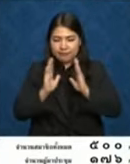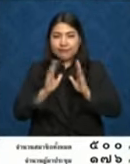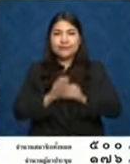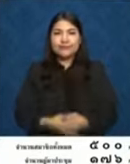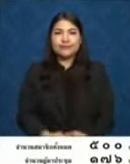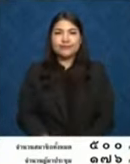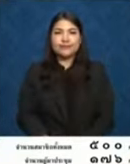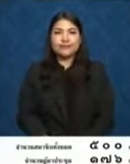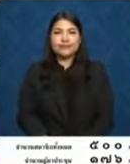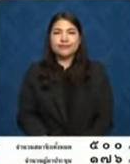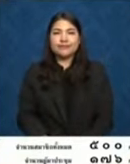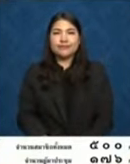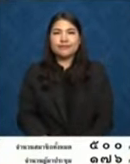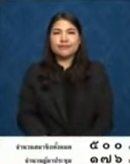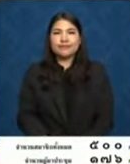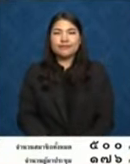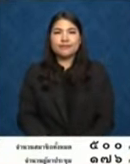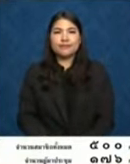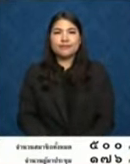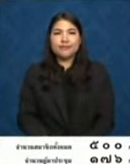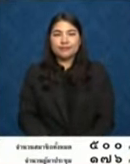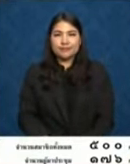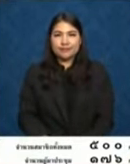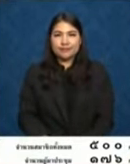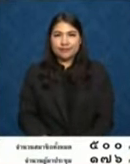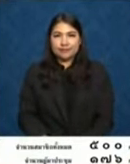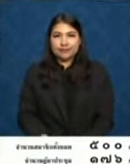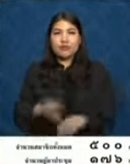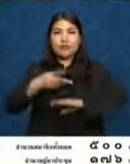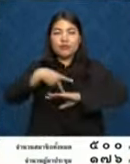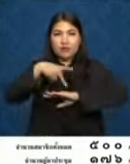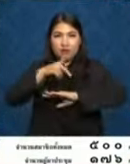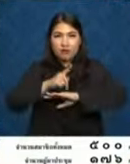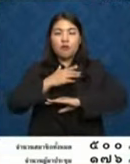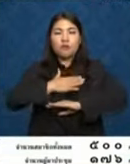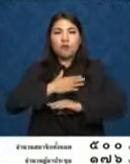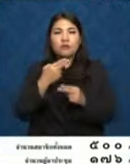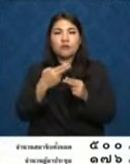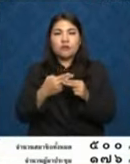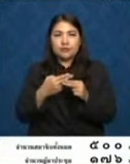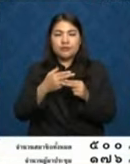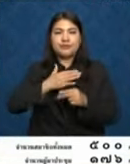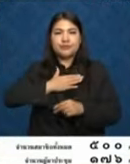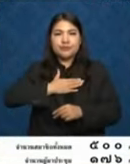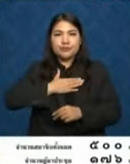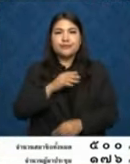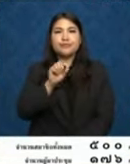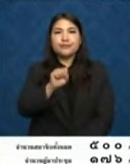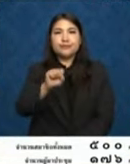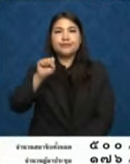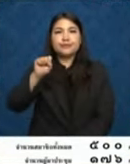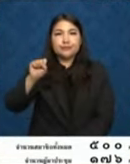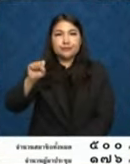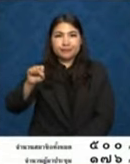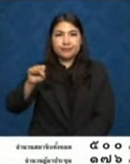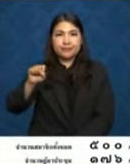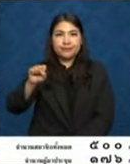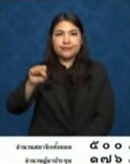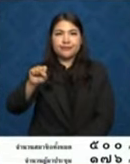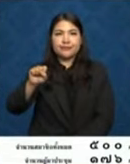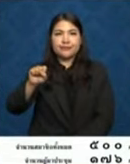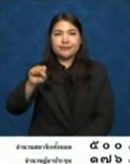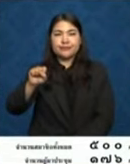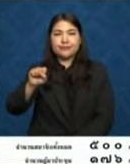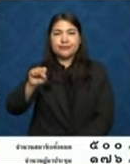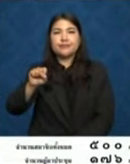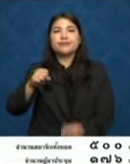ครับเชิญท่านพัชระจันทระลวงทองครับ ท่านประธานที่เคารพผมนายพัชระจันทระลวงทองสมาชิกสภาผู้แทนราษฎรจังหวัดนคร